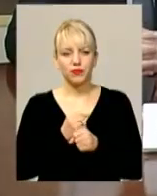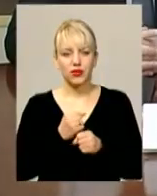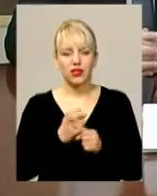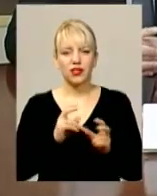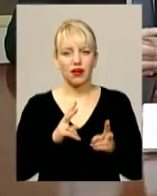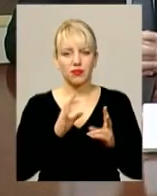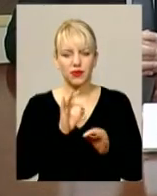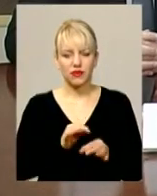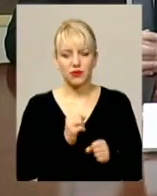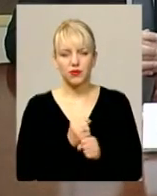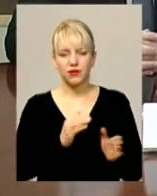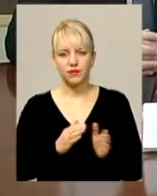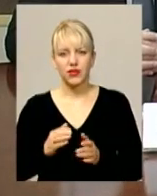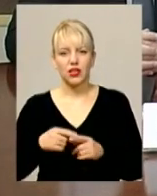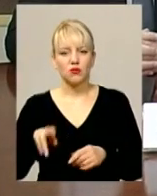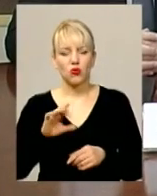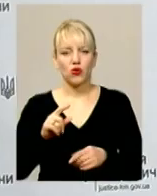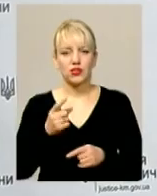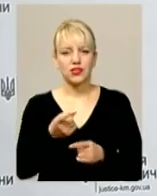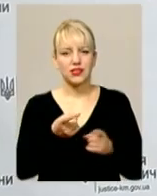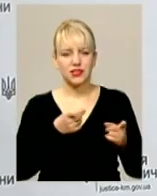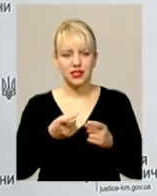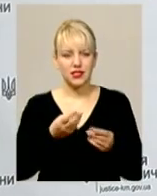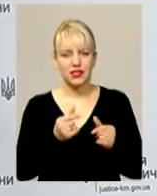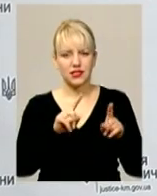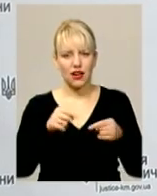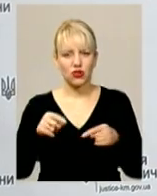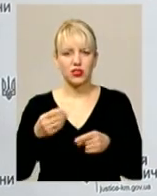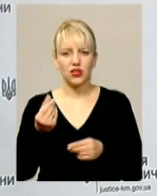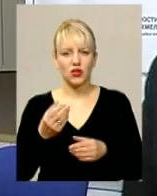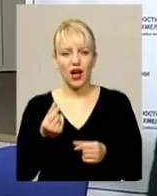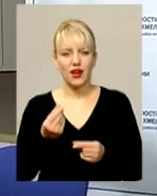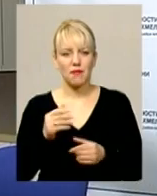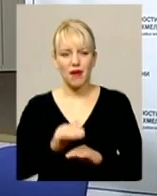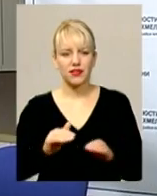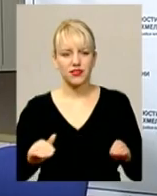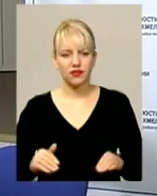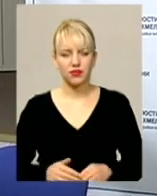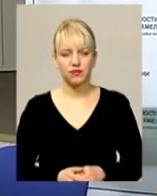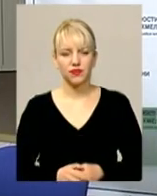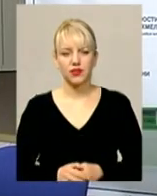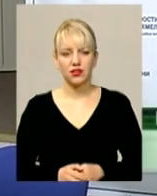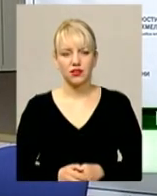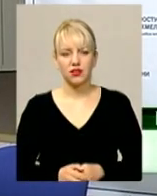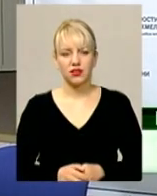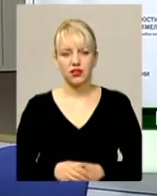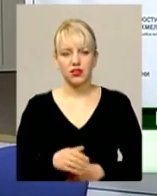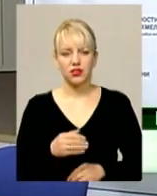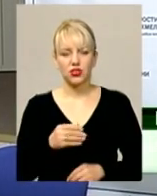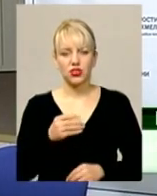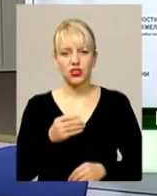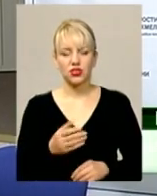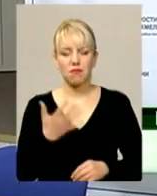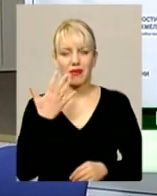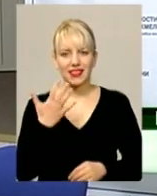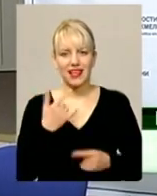організації роботи по стягненню аліментів, каже начальник обласного управління юстиції Віктор Худняк. З п'яти основних інструментів чотири вже працюючих. Поки що